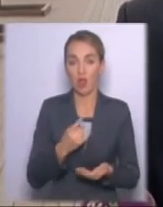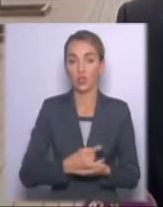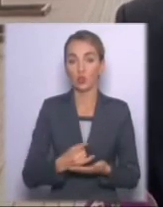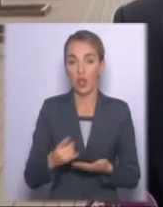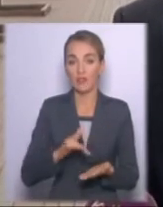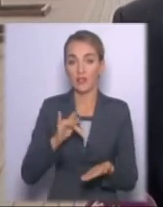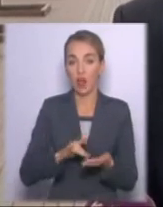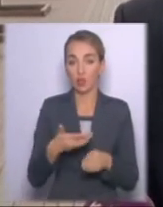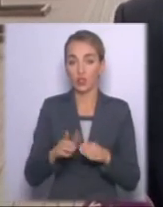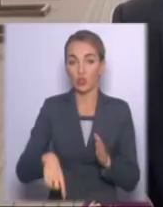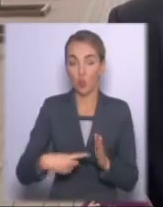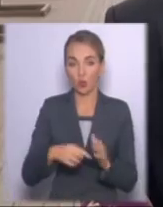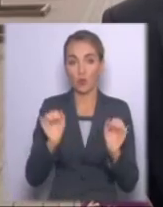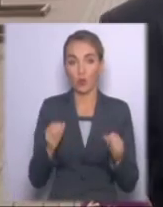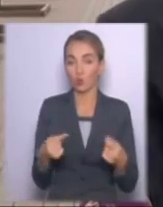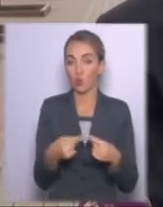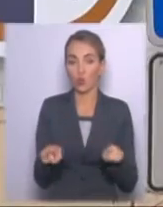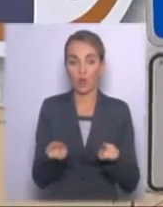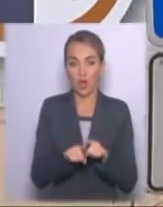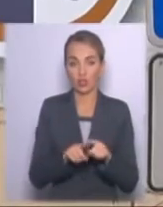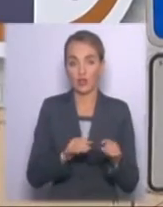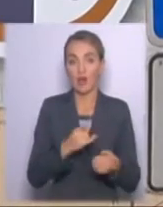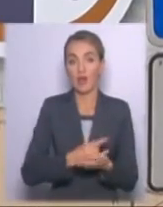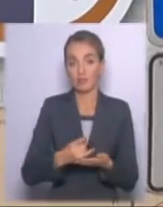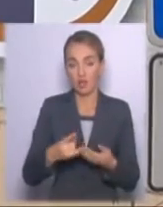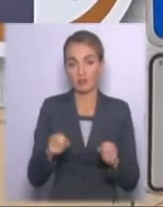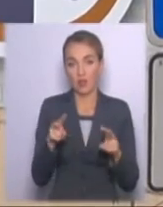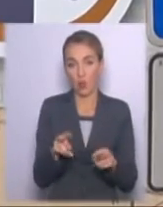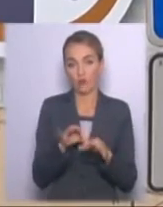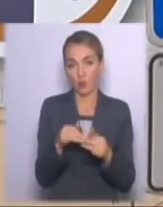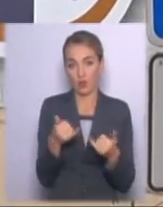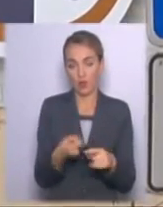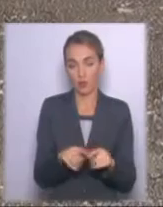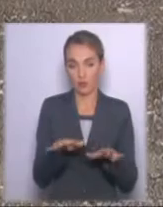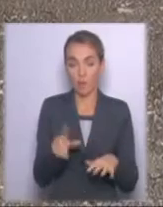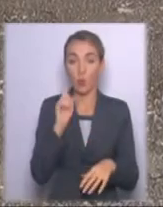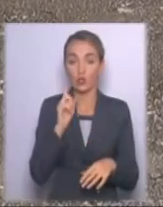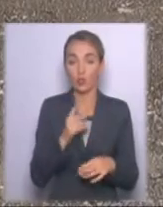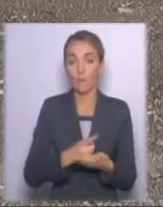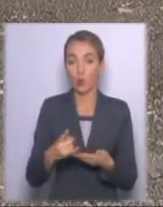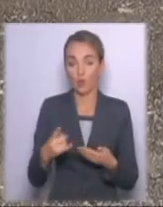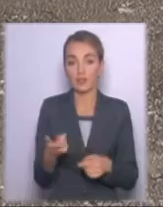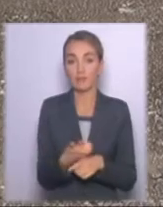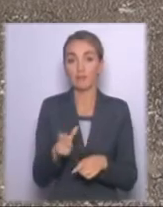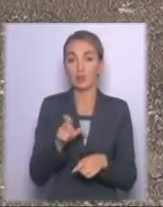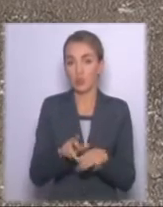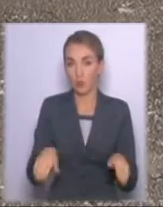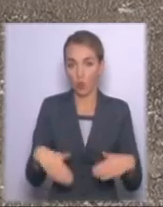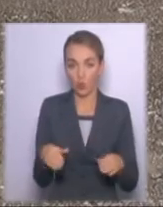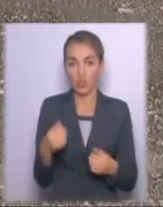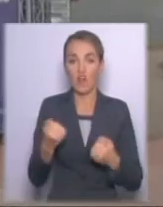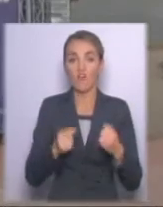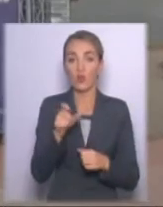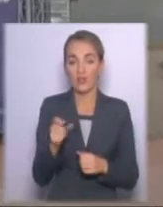в центральній частині міста, можуть точно так же розміщатися в спеціально відведених для цього містах. Поки що відведені парковки в своїй більшості порожні, бо